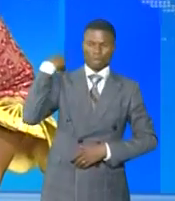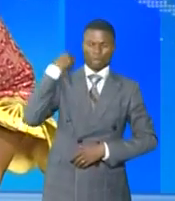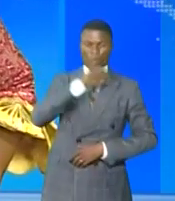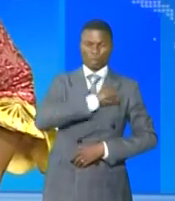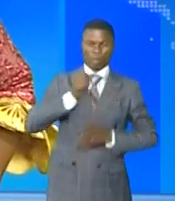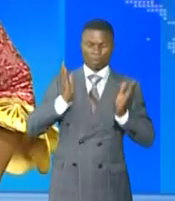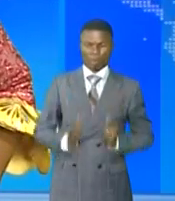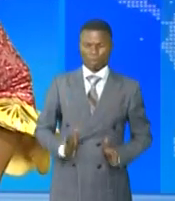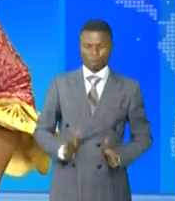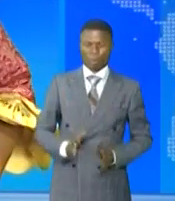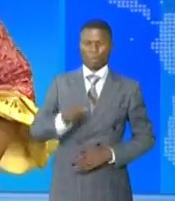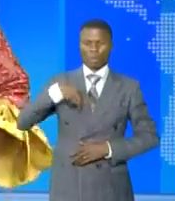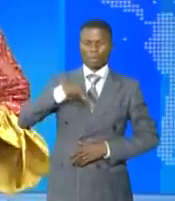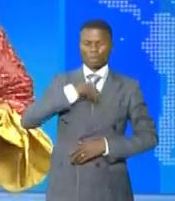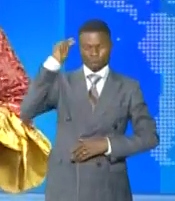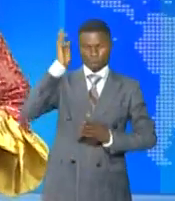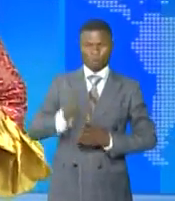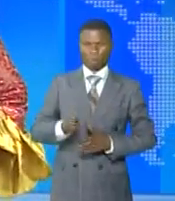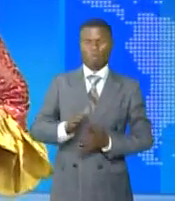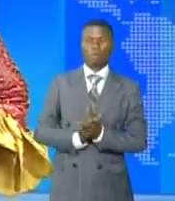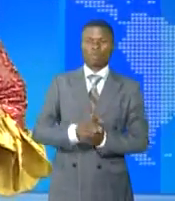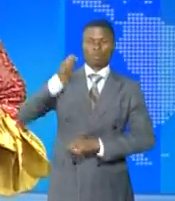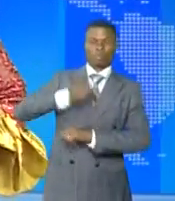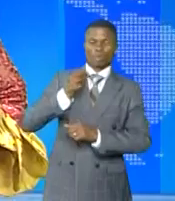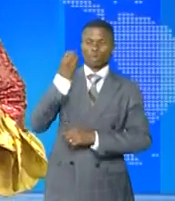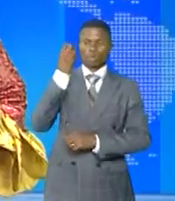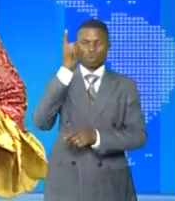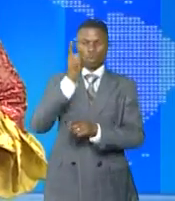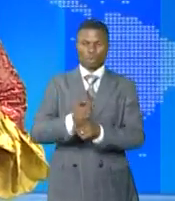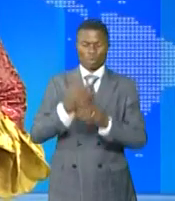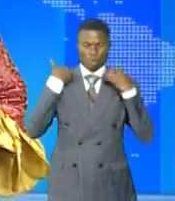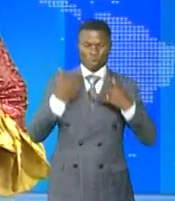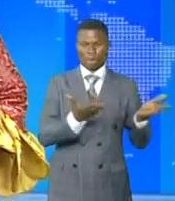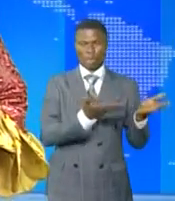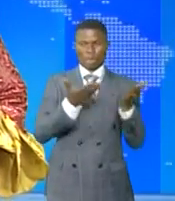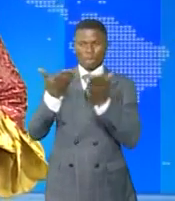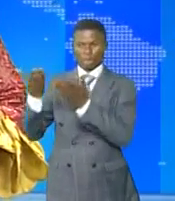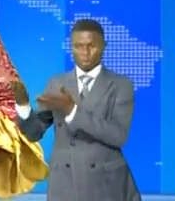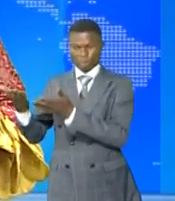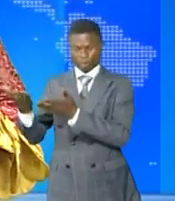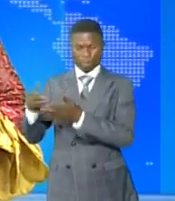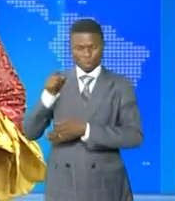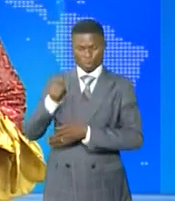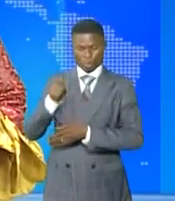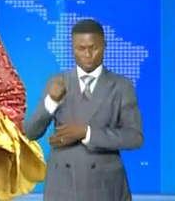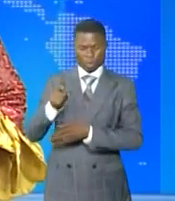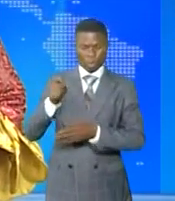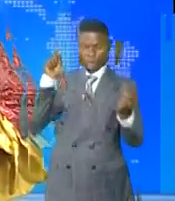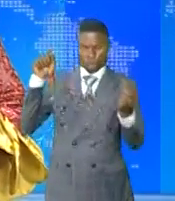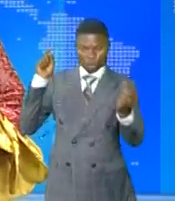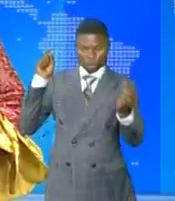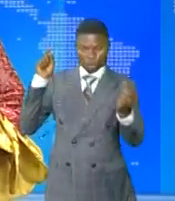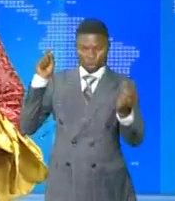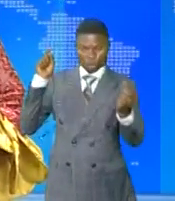du gouvernement, bâtonnier national, 12 heures juste, levée du corps de la salle d'audience et retour du corps